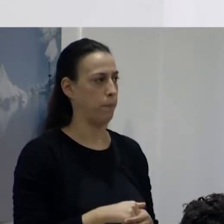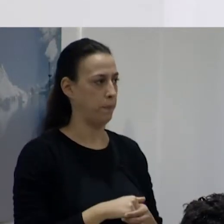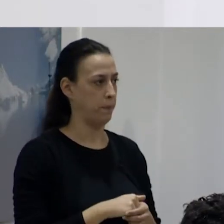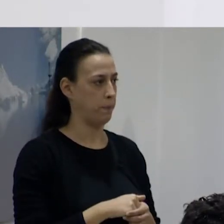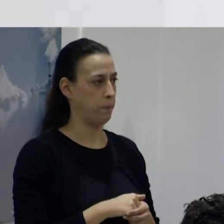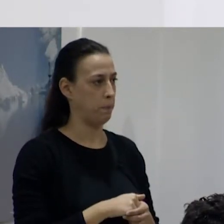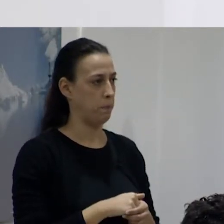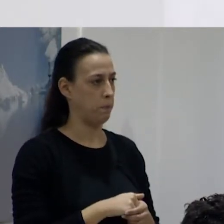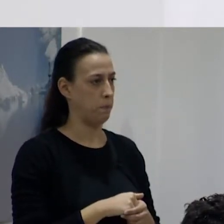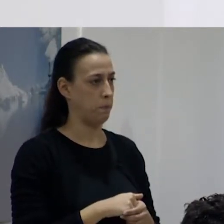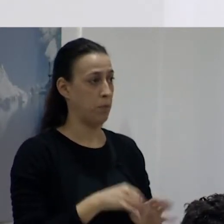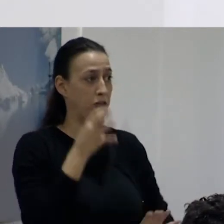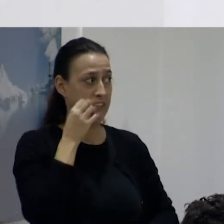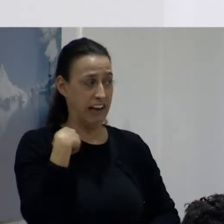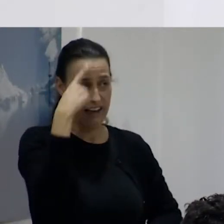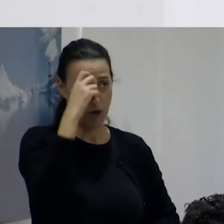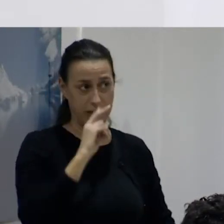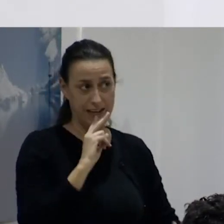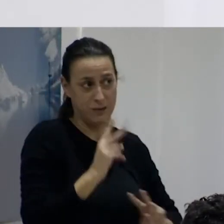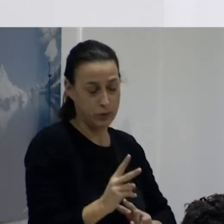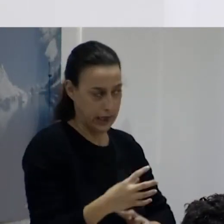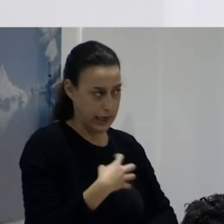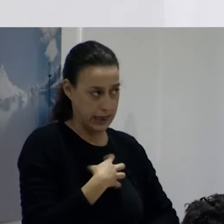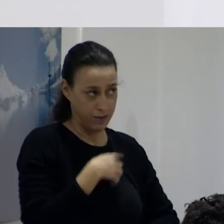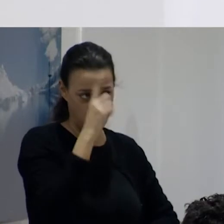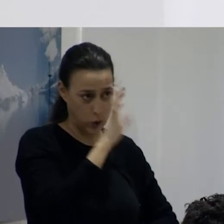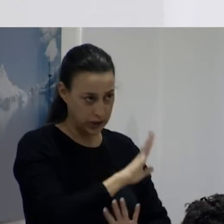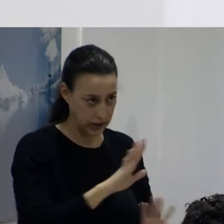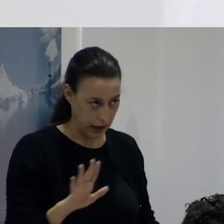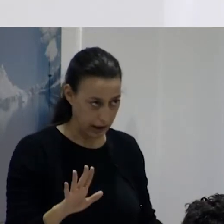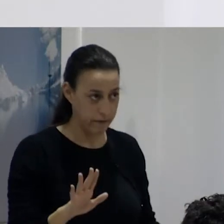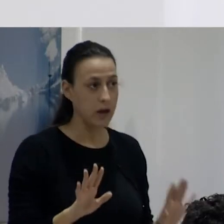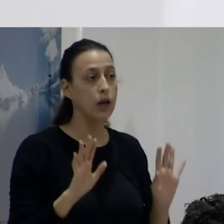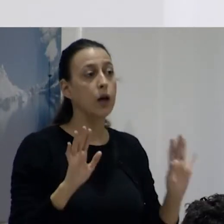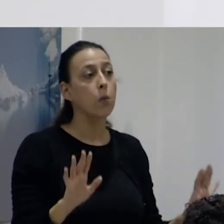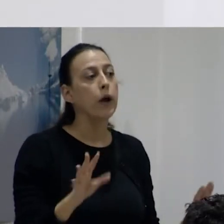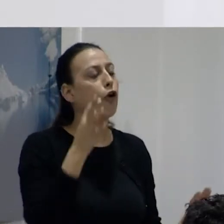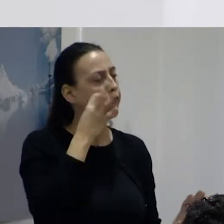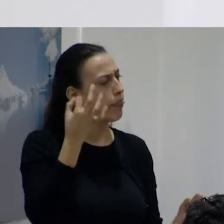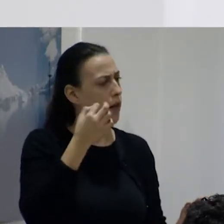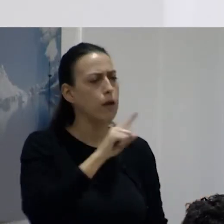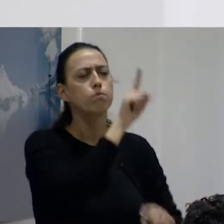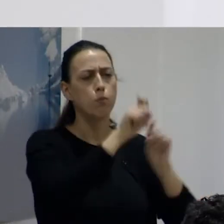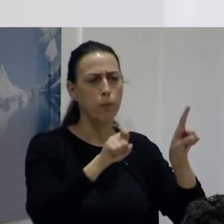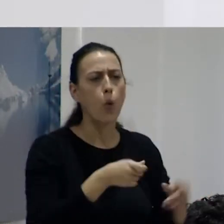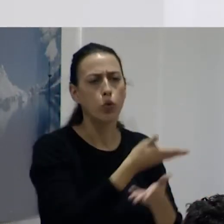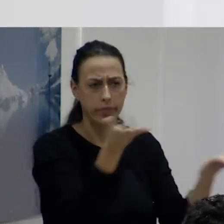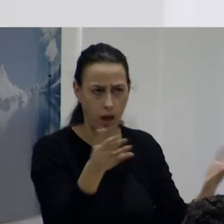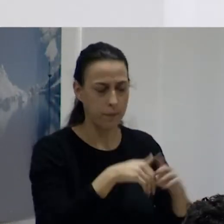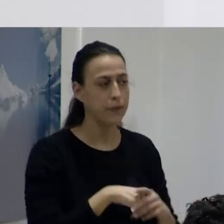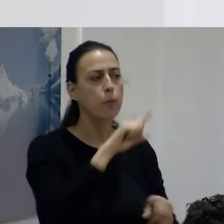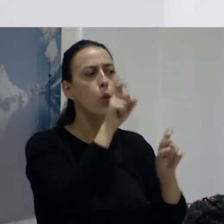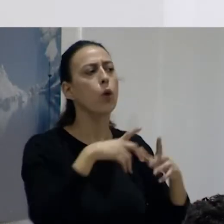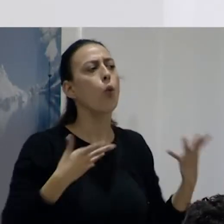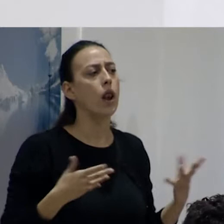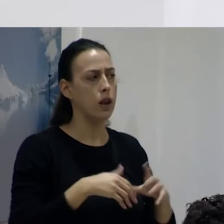I tinc el sentiment que no la puc contestar, però també sé que no la puc eludir. La pregunta